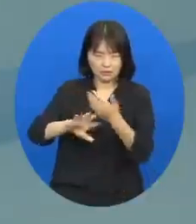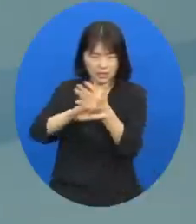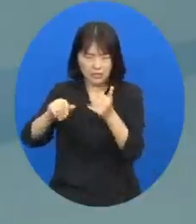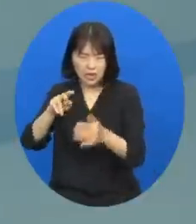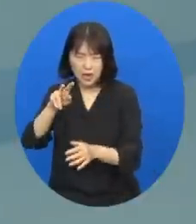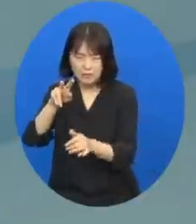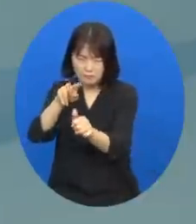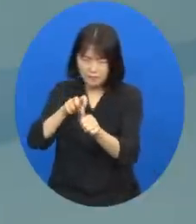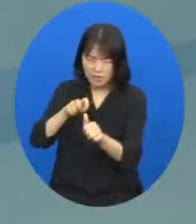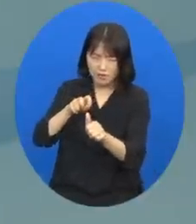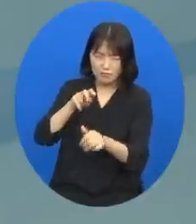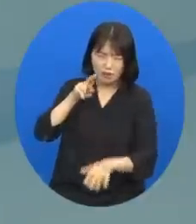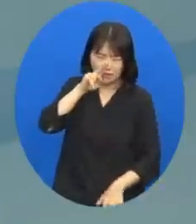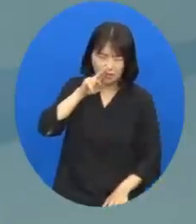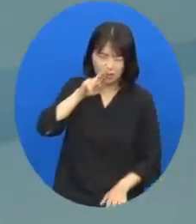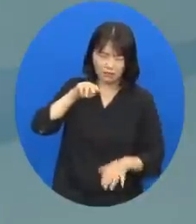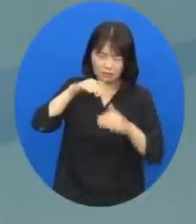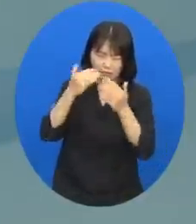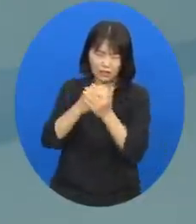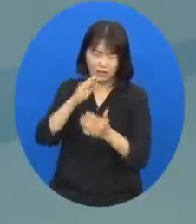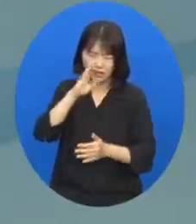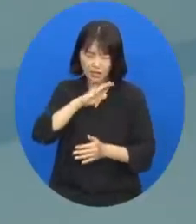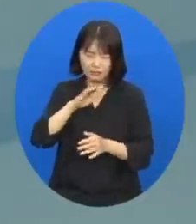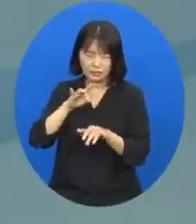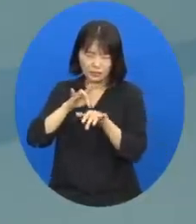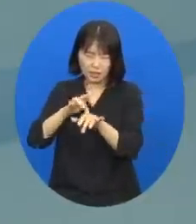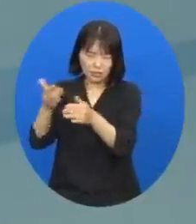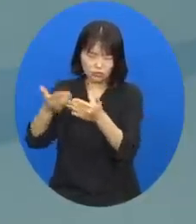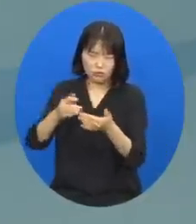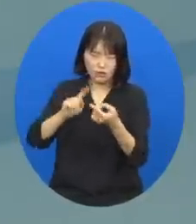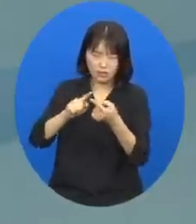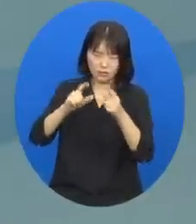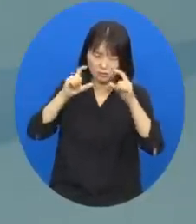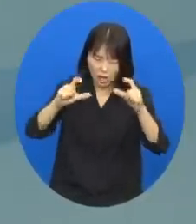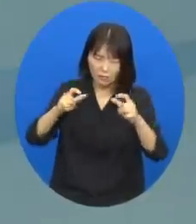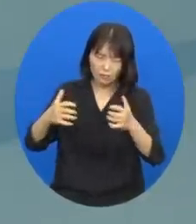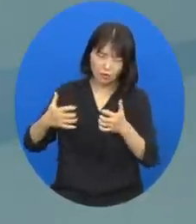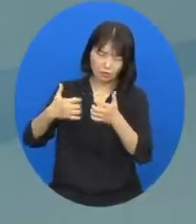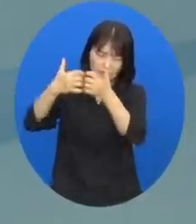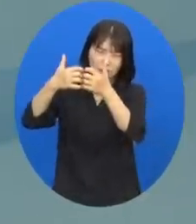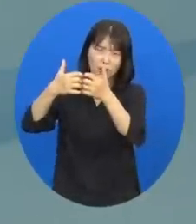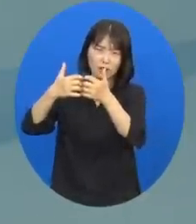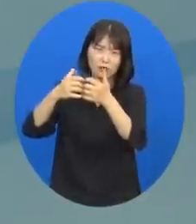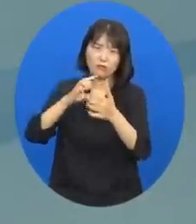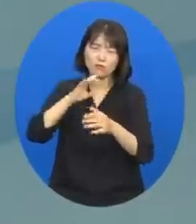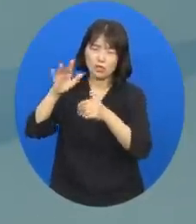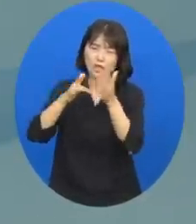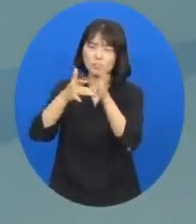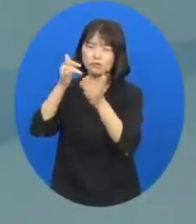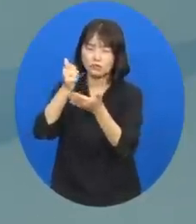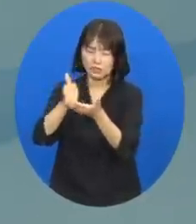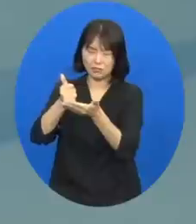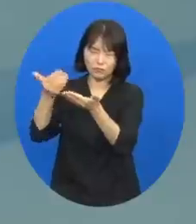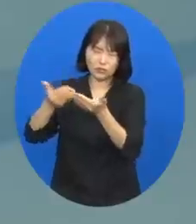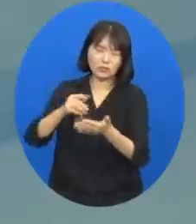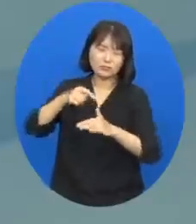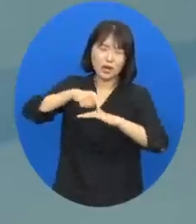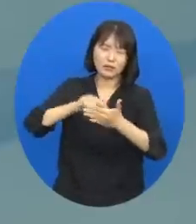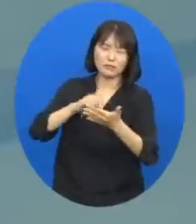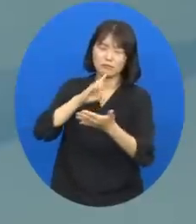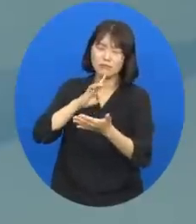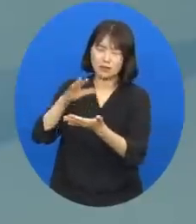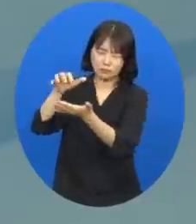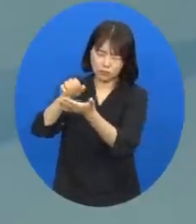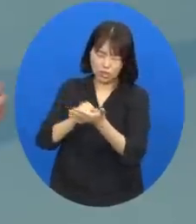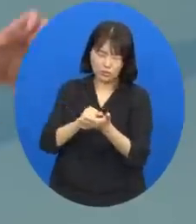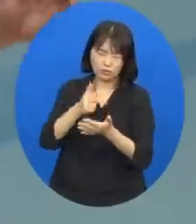치게 하는 용 다 악한 사단이 주는 것임을 선포하며 우리가 퇴 적하며 오제 예수님께 해주시는 마음만 그 품게 씁니다 주연